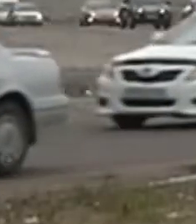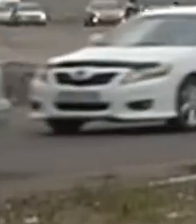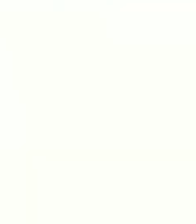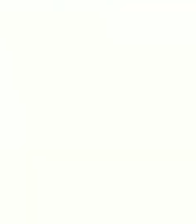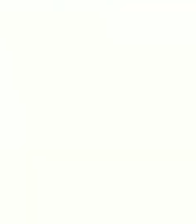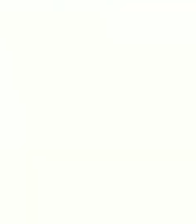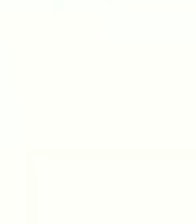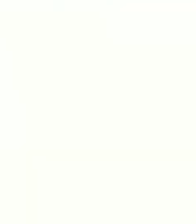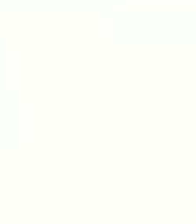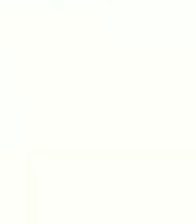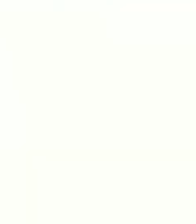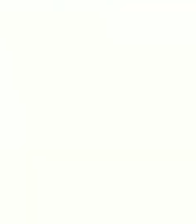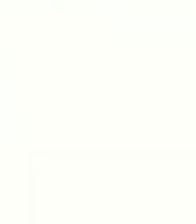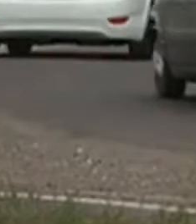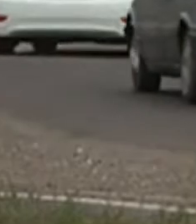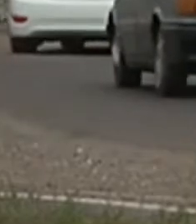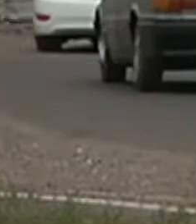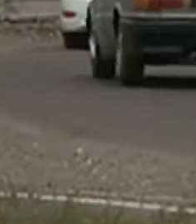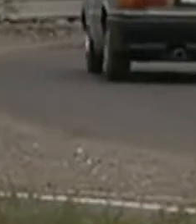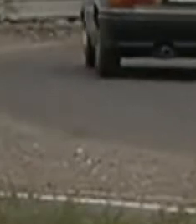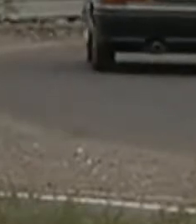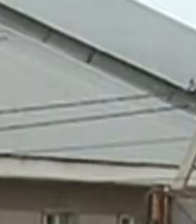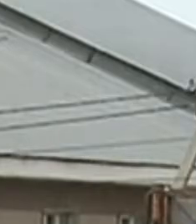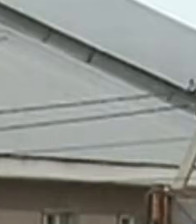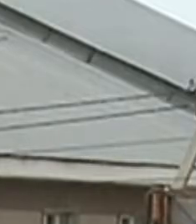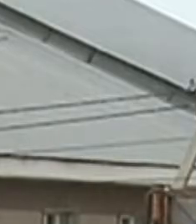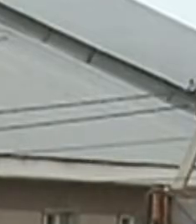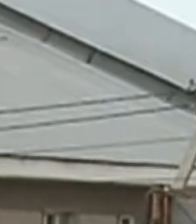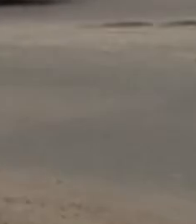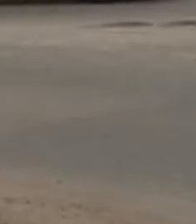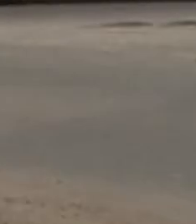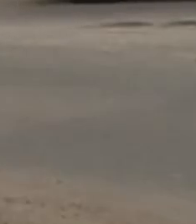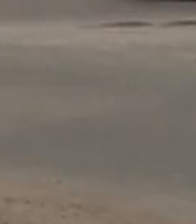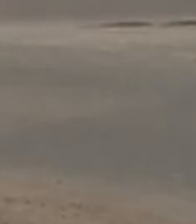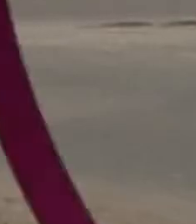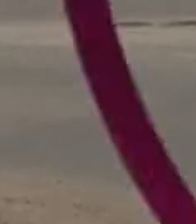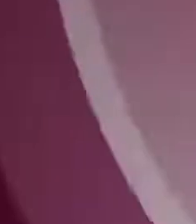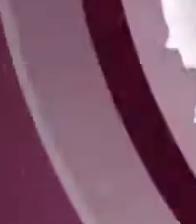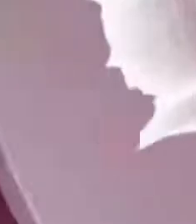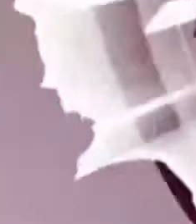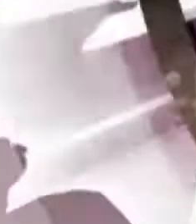Узнаем, почему в Алматы затянулось строительство транспортной развязки близ рынка Алтын-Орда.